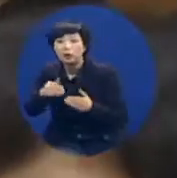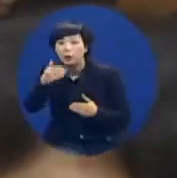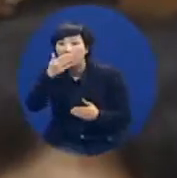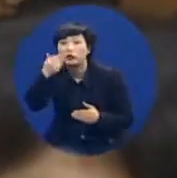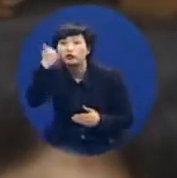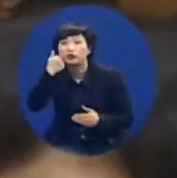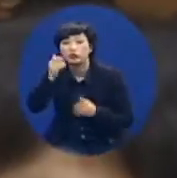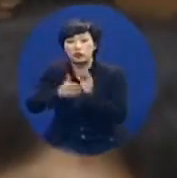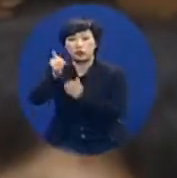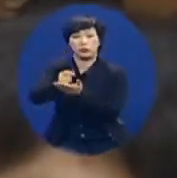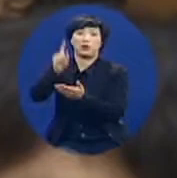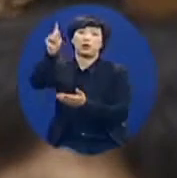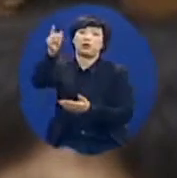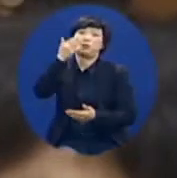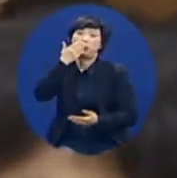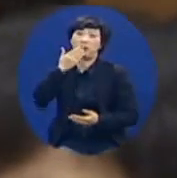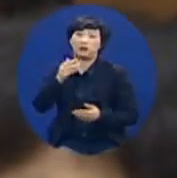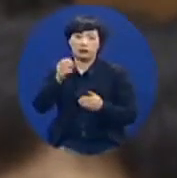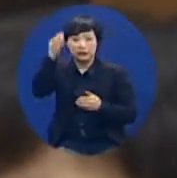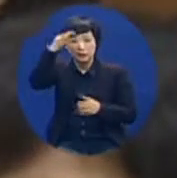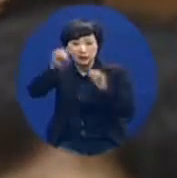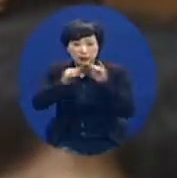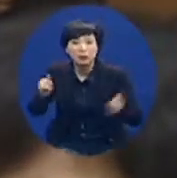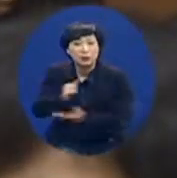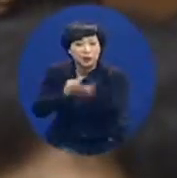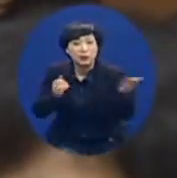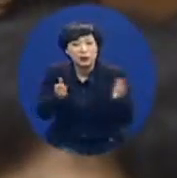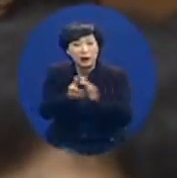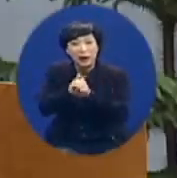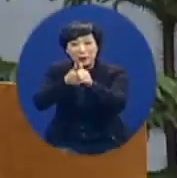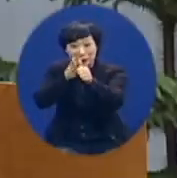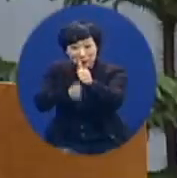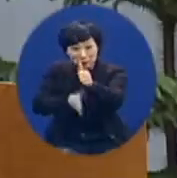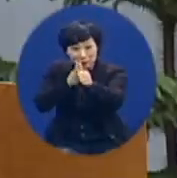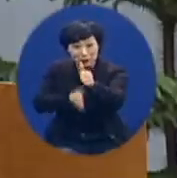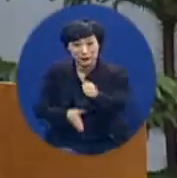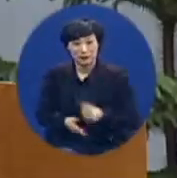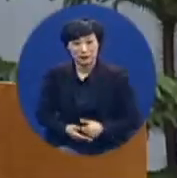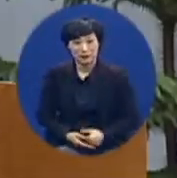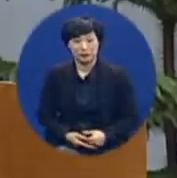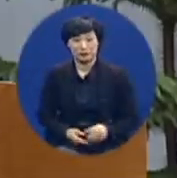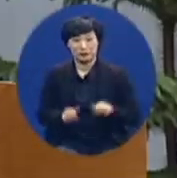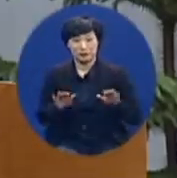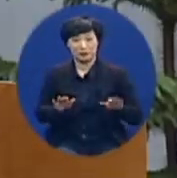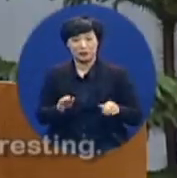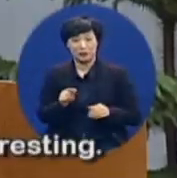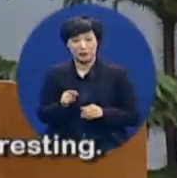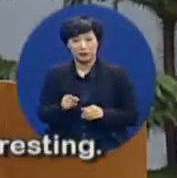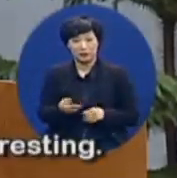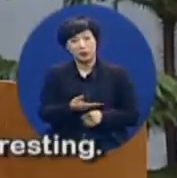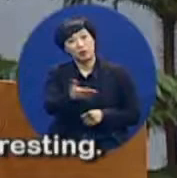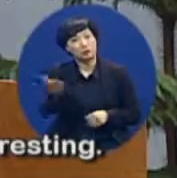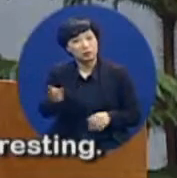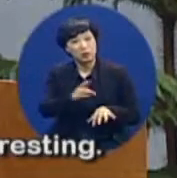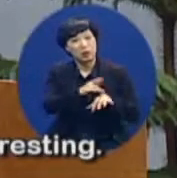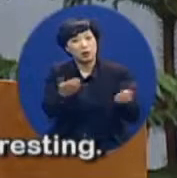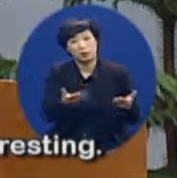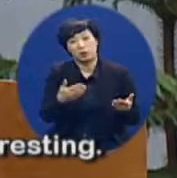아멘 인정하시면 아멘 합시다 아멘 근데 그걸